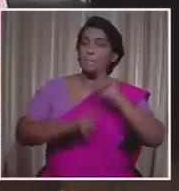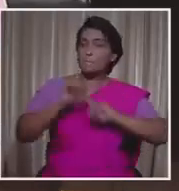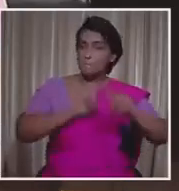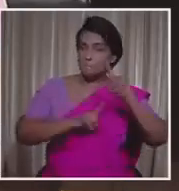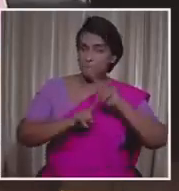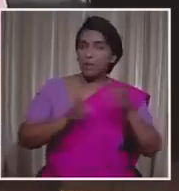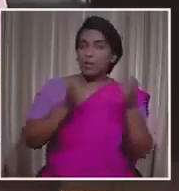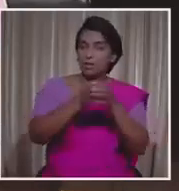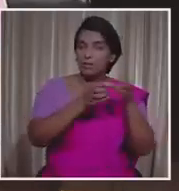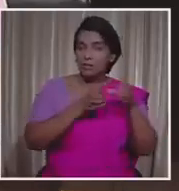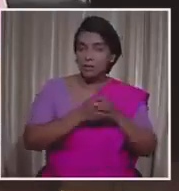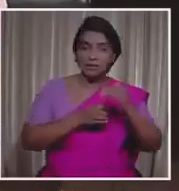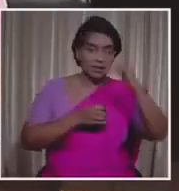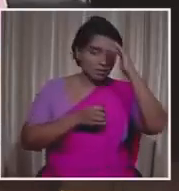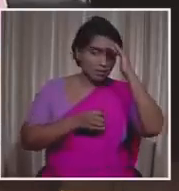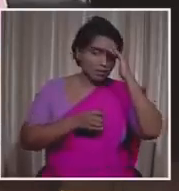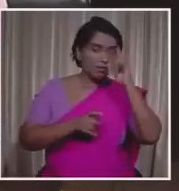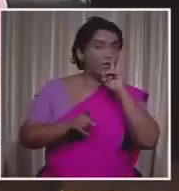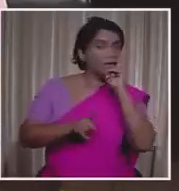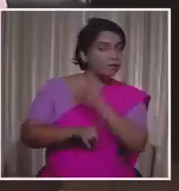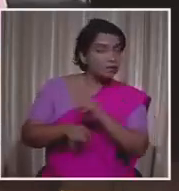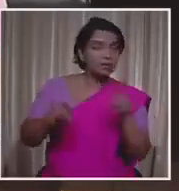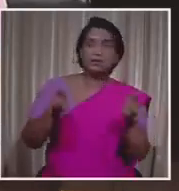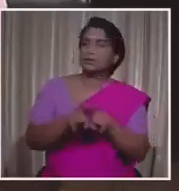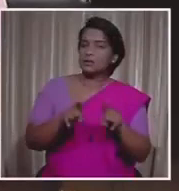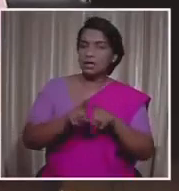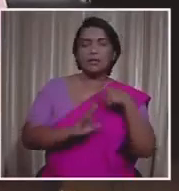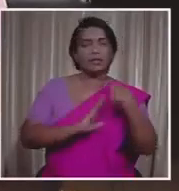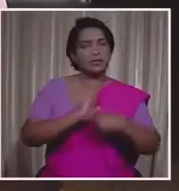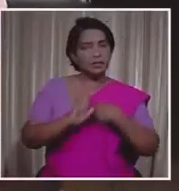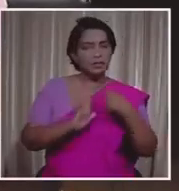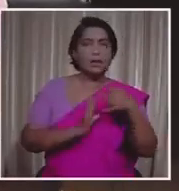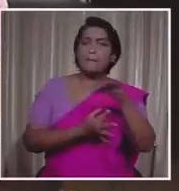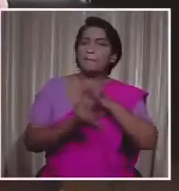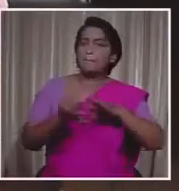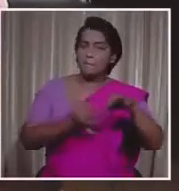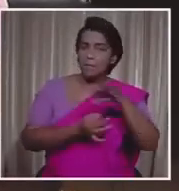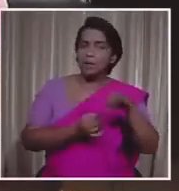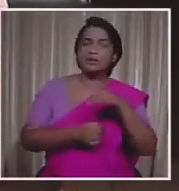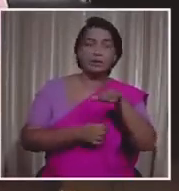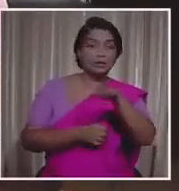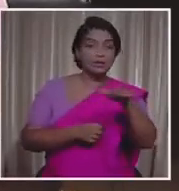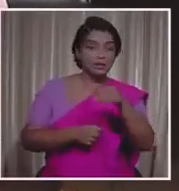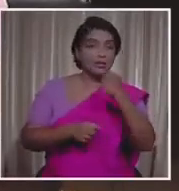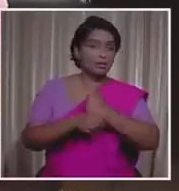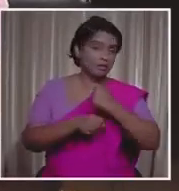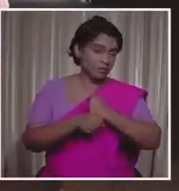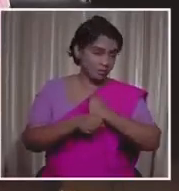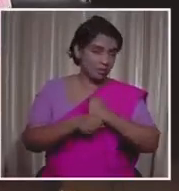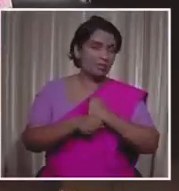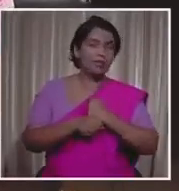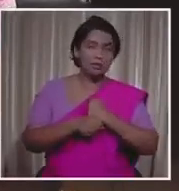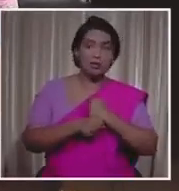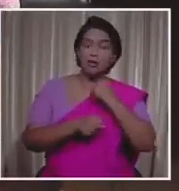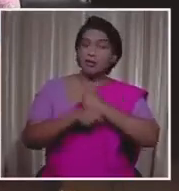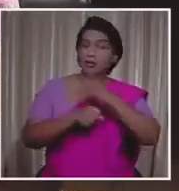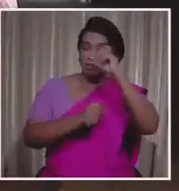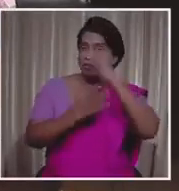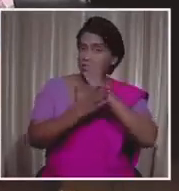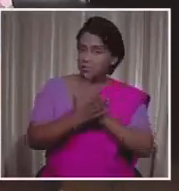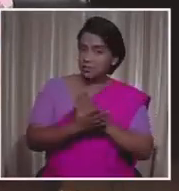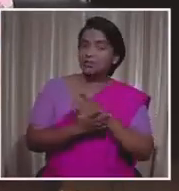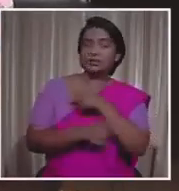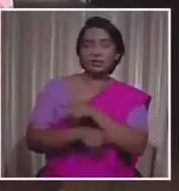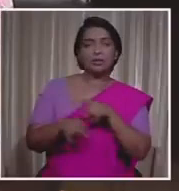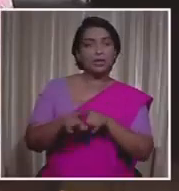පාර්ලිමේන්තුවේ පක්ෂ නායකින්ගේ ඉල්ලීම අනුව ශ්‍රී ලංකා ප්‍රජාතාන්ත්‍රික සමාජවාදී ජනරජයේ ආණ්ඩු ක්‍රම